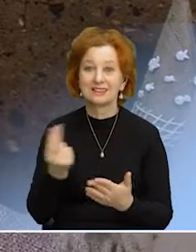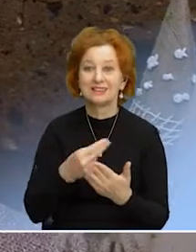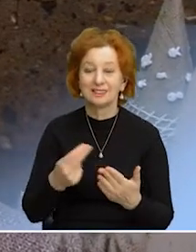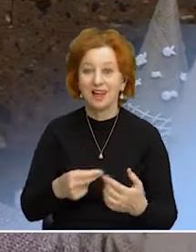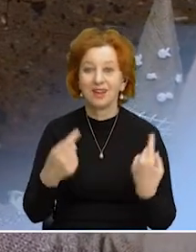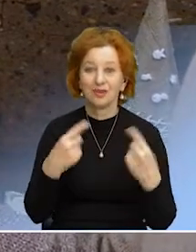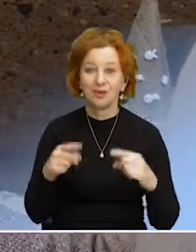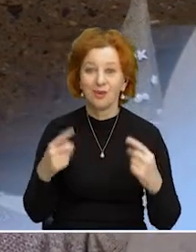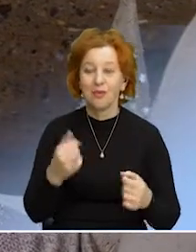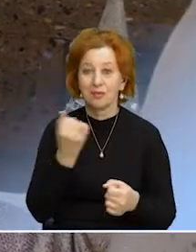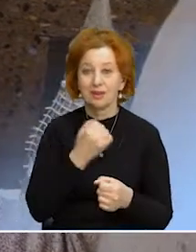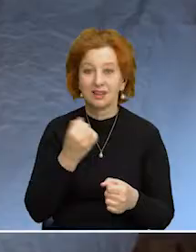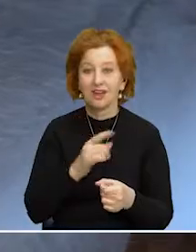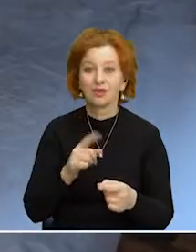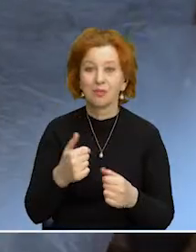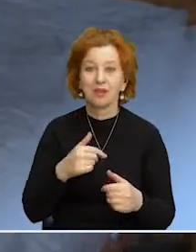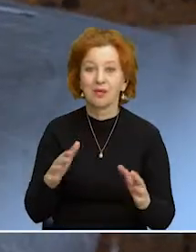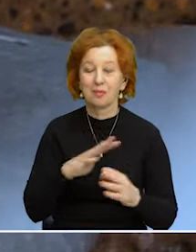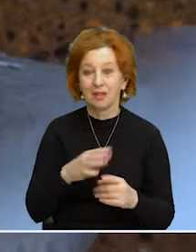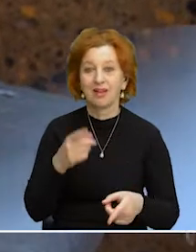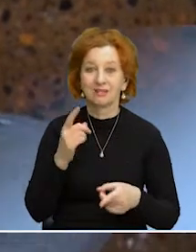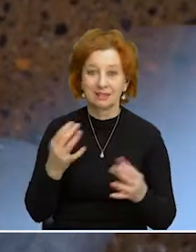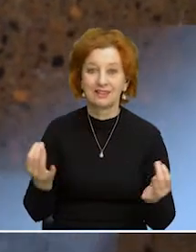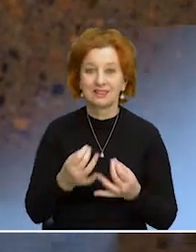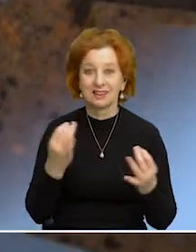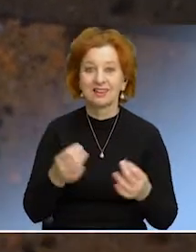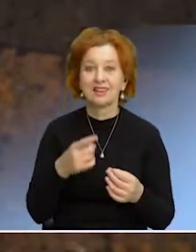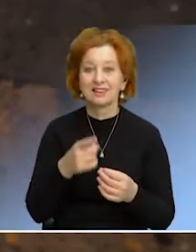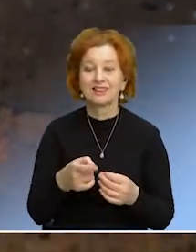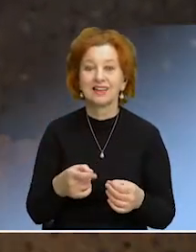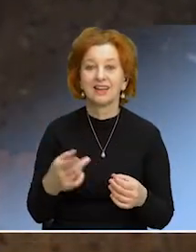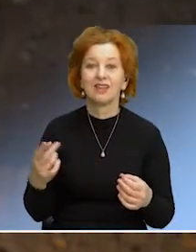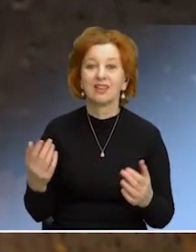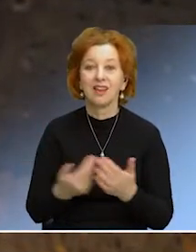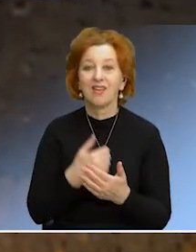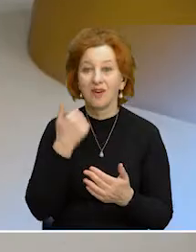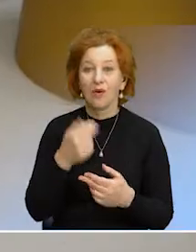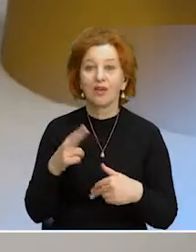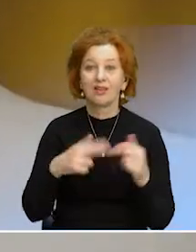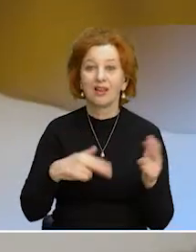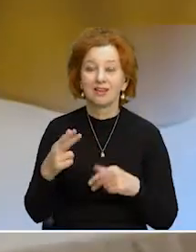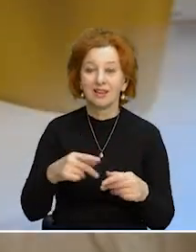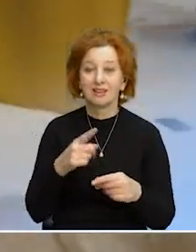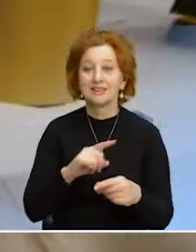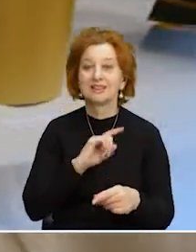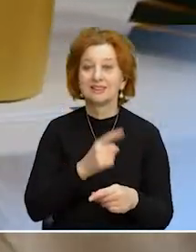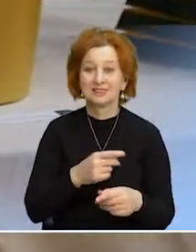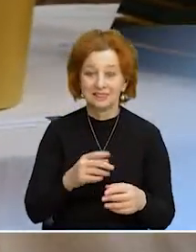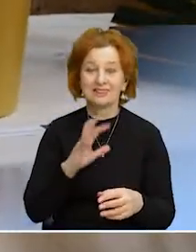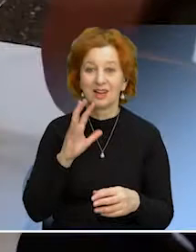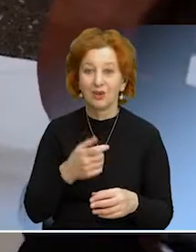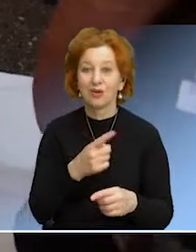что-то новое попробовать, чтобы не было однообразия. Короче, если нужно новогоднее настроение, то вперед на